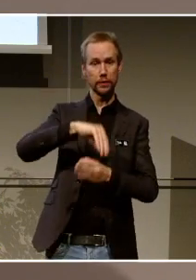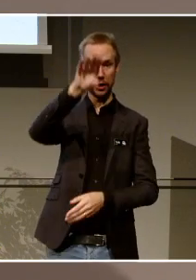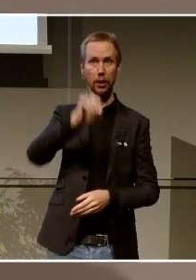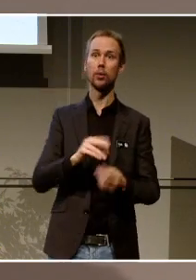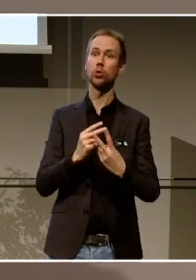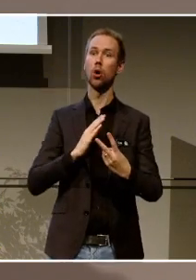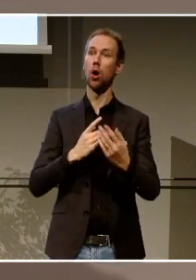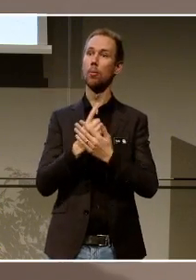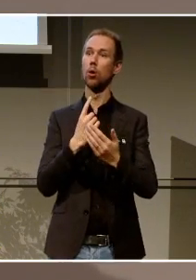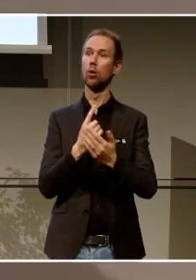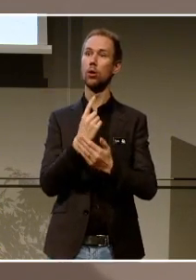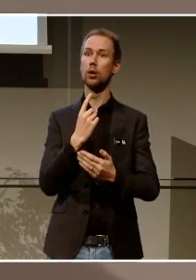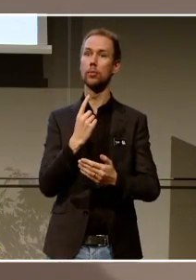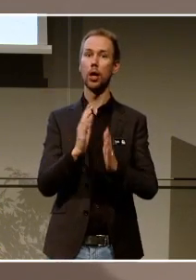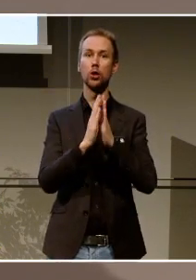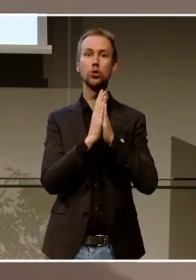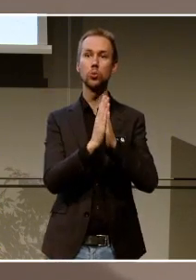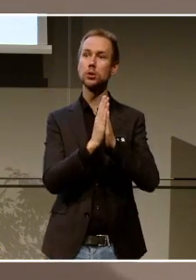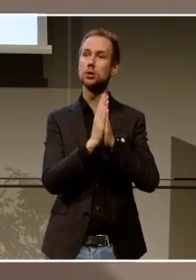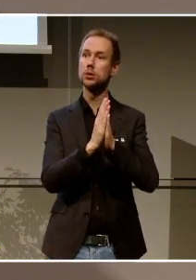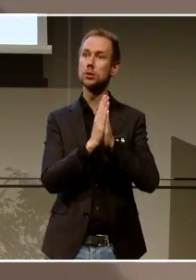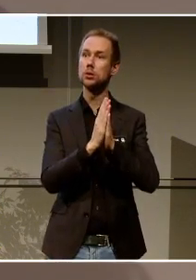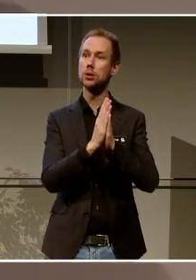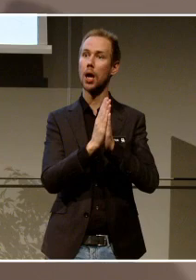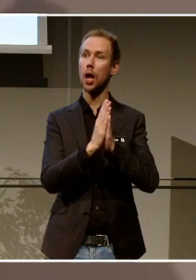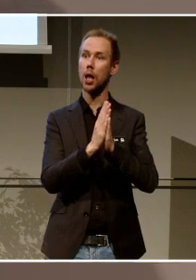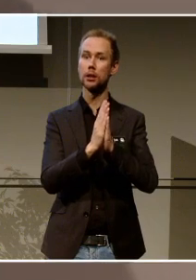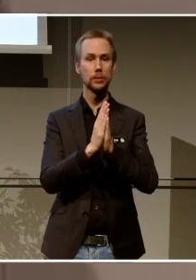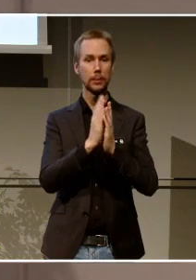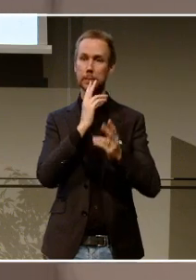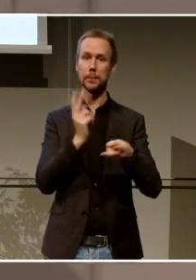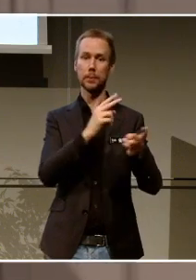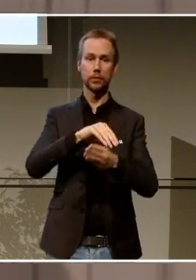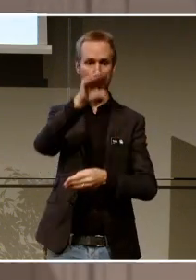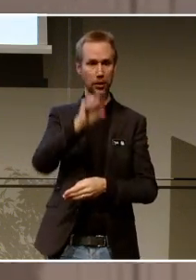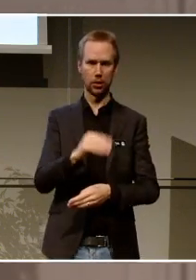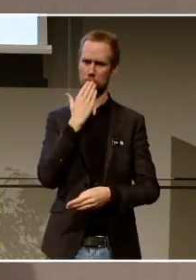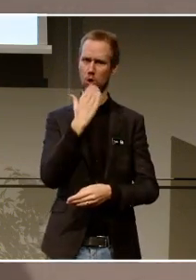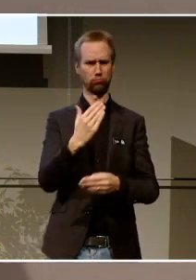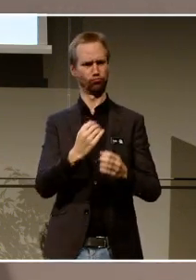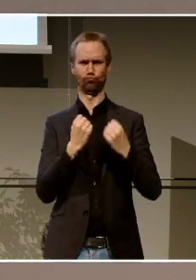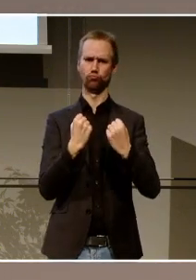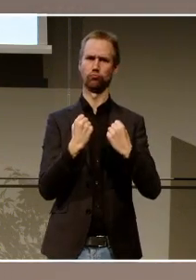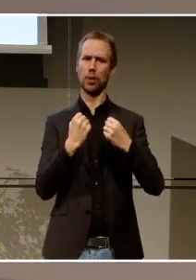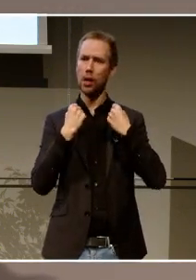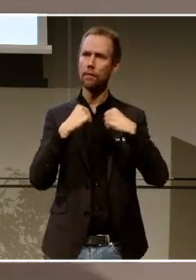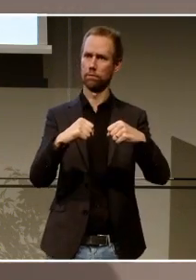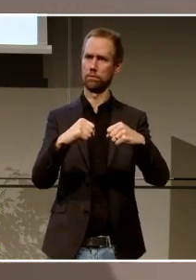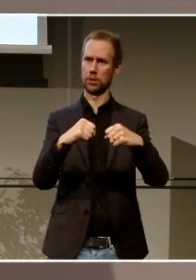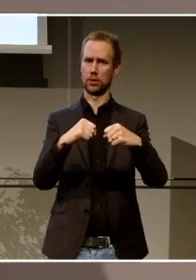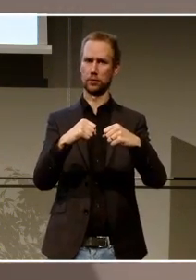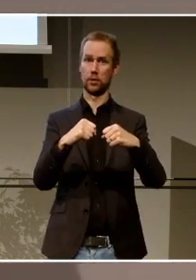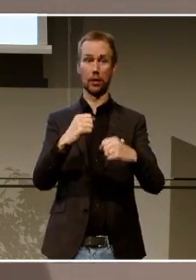Vi kunde effektivisera prästernas arbete. Det fanns en enorm effektiviseringspotential. Och så tänkte man att man ställer